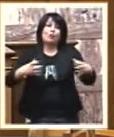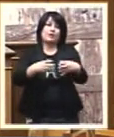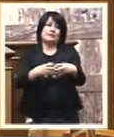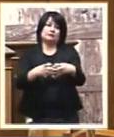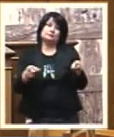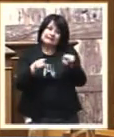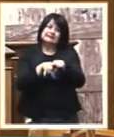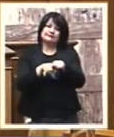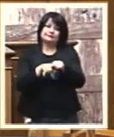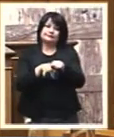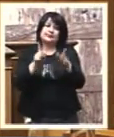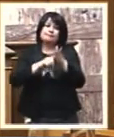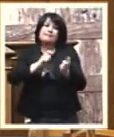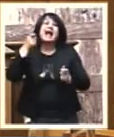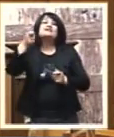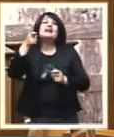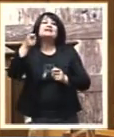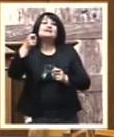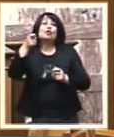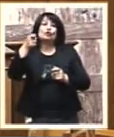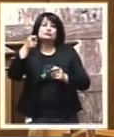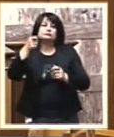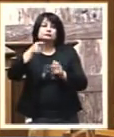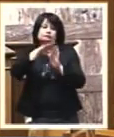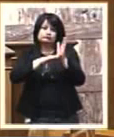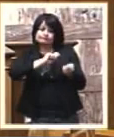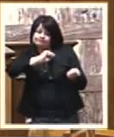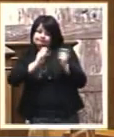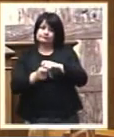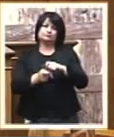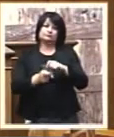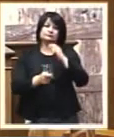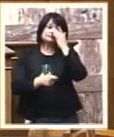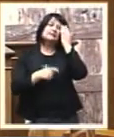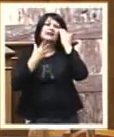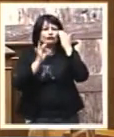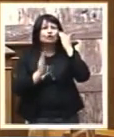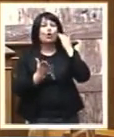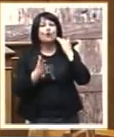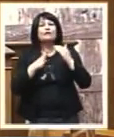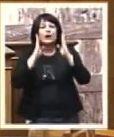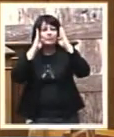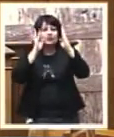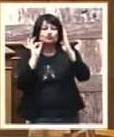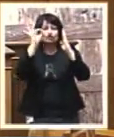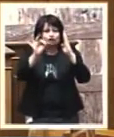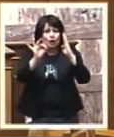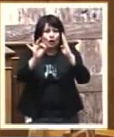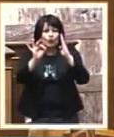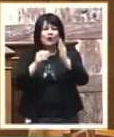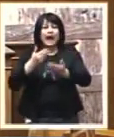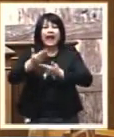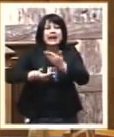να αλλάξουμε τα πράγματα στο ασφαλιστικό με τον τρόπο που το κάνουμε είναι μια επιλογή που έχει στο επίκεντρό της την αρχή της